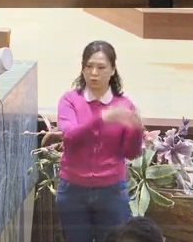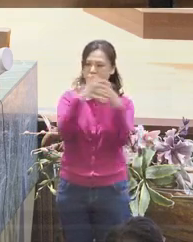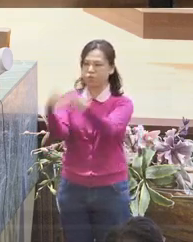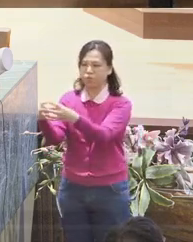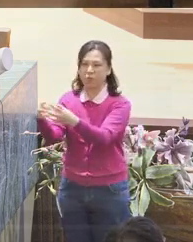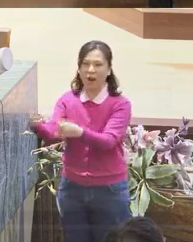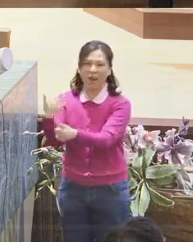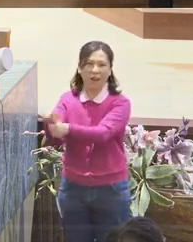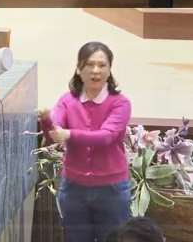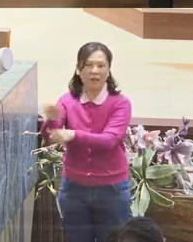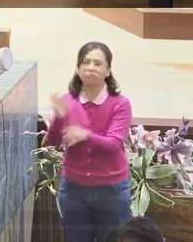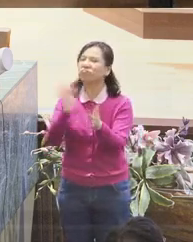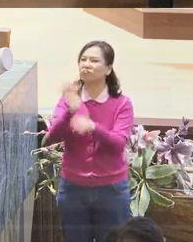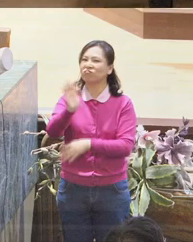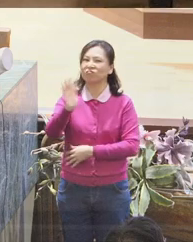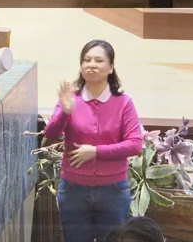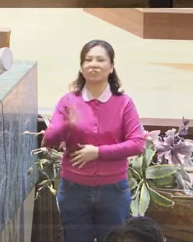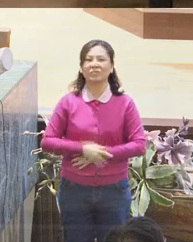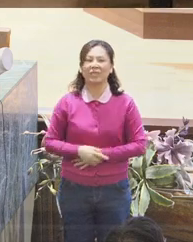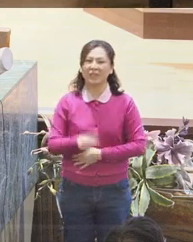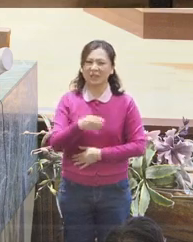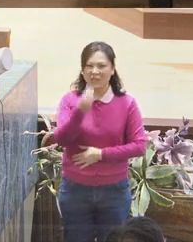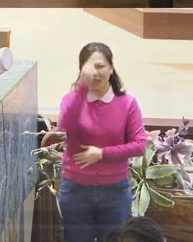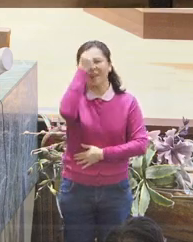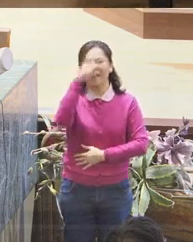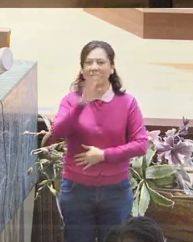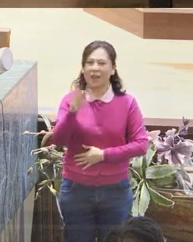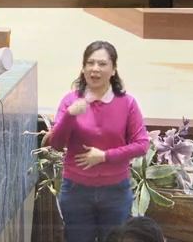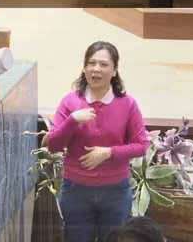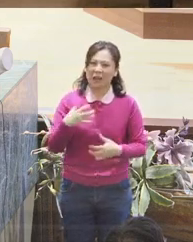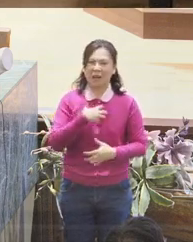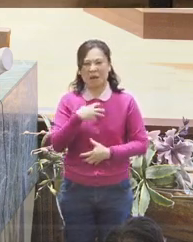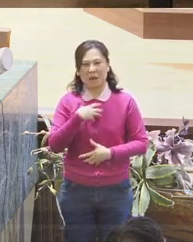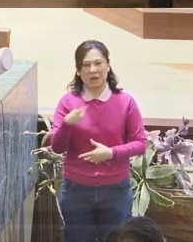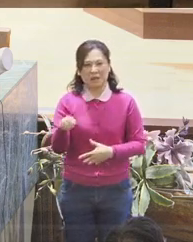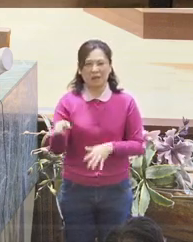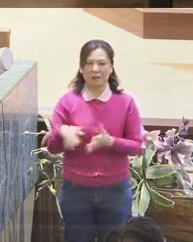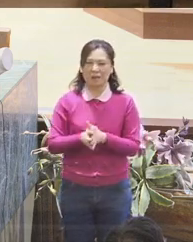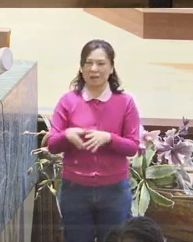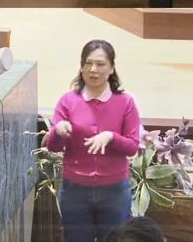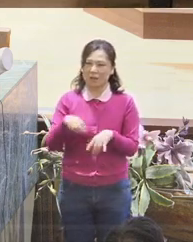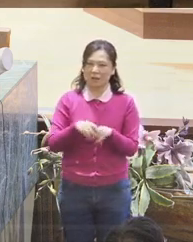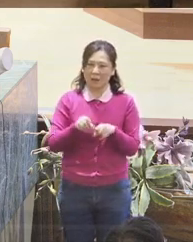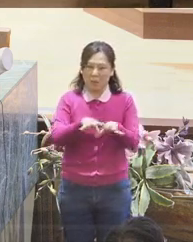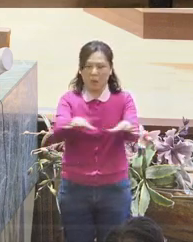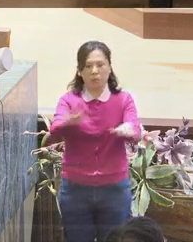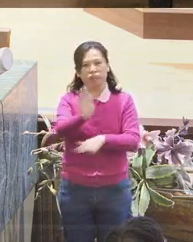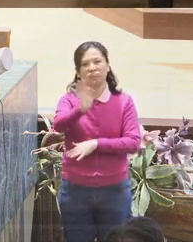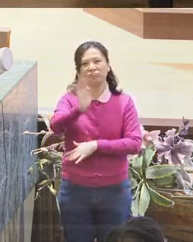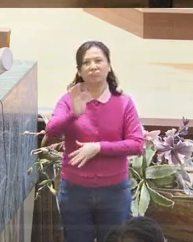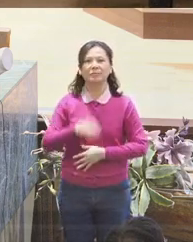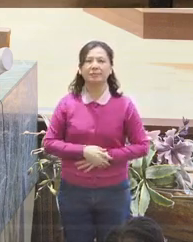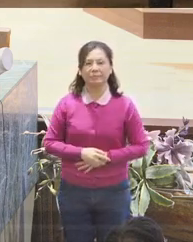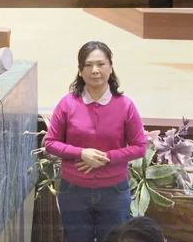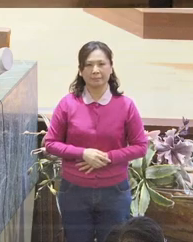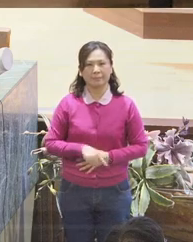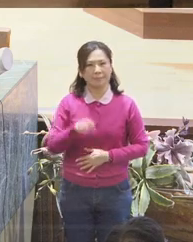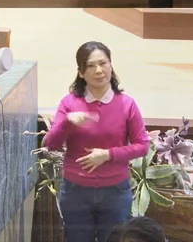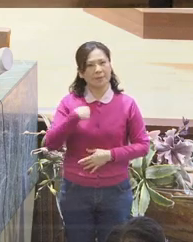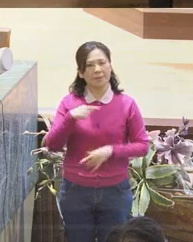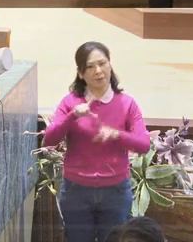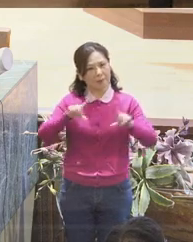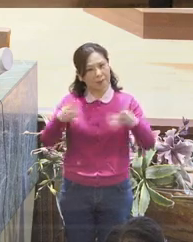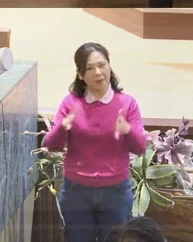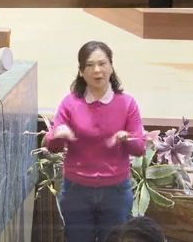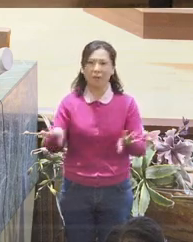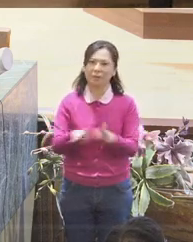不需要运用像晶晶啊、燕燕啊这种情绪哦，回到当时的威权的体制。所以这大概就是我的开